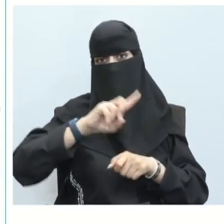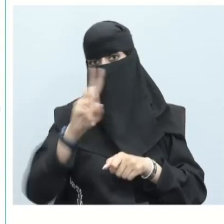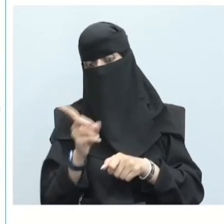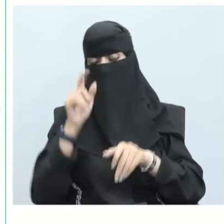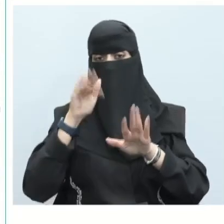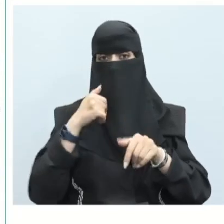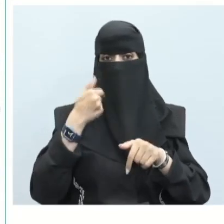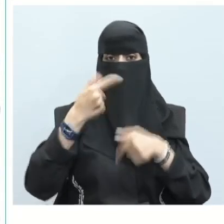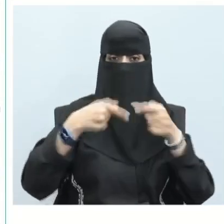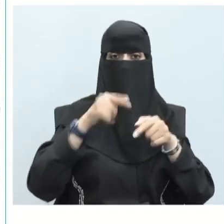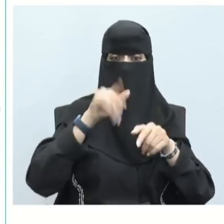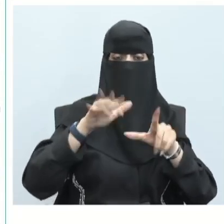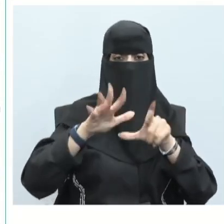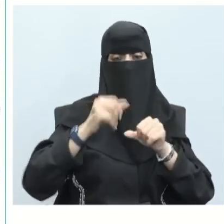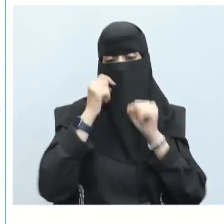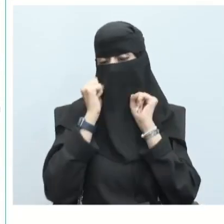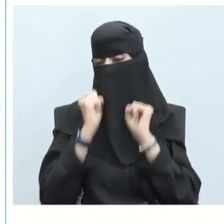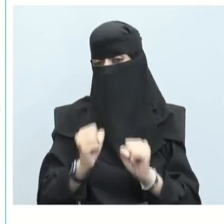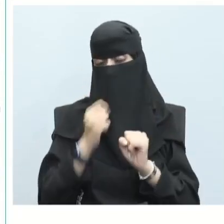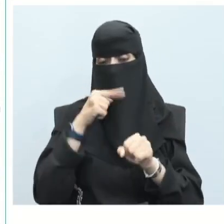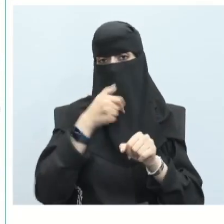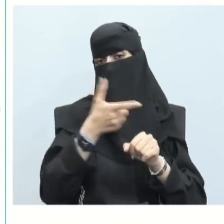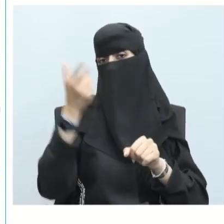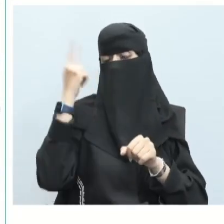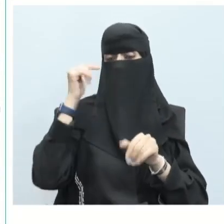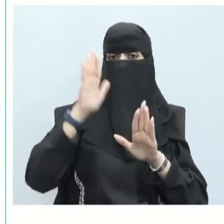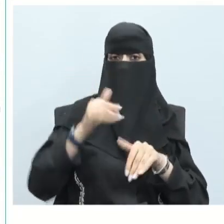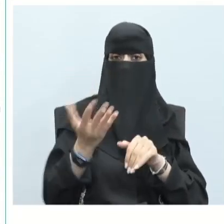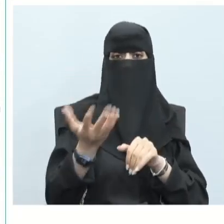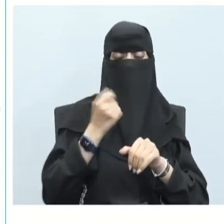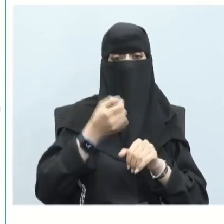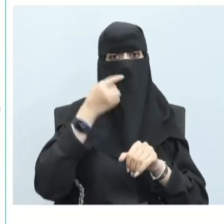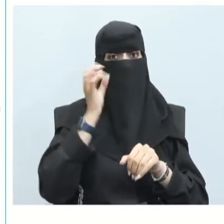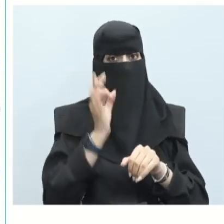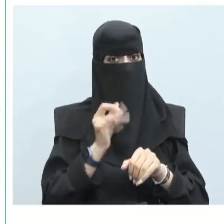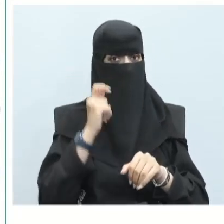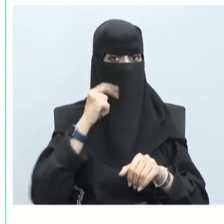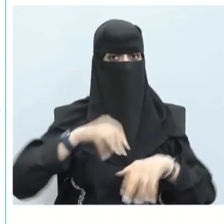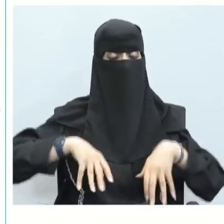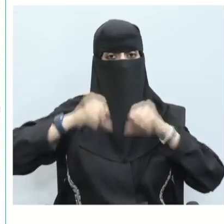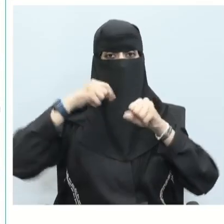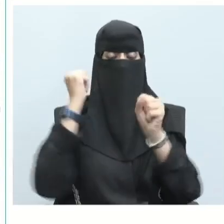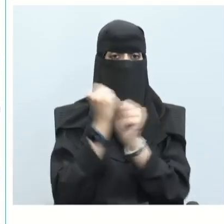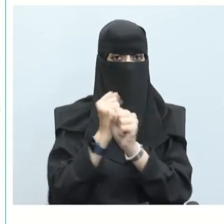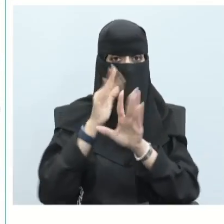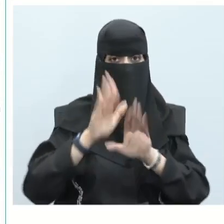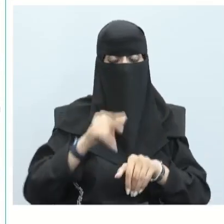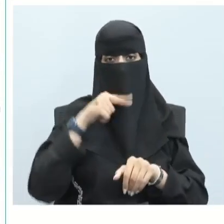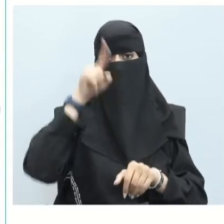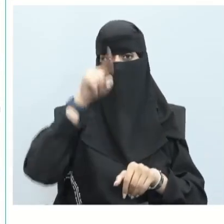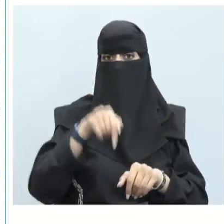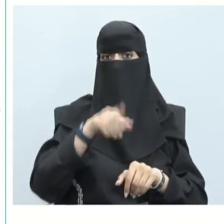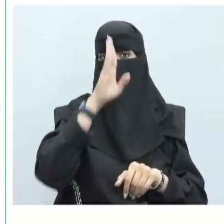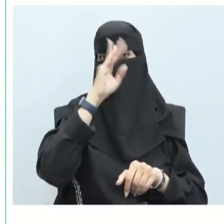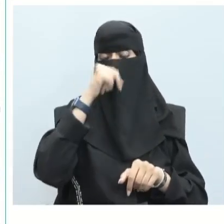لقد مررت باسبوع صعب جدا بالامس حصلت على انذار من مديري في العمل ويوم الاثنين الماضي